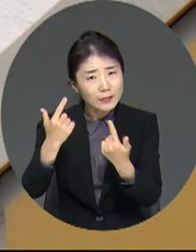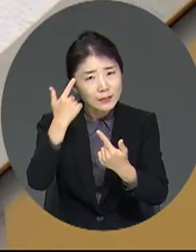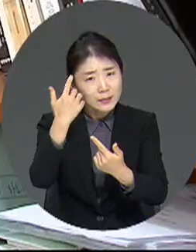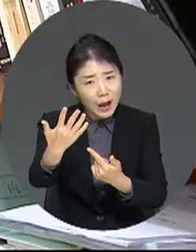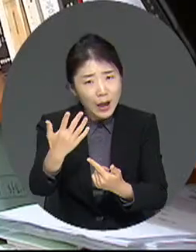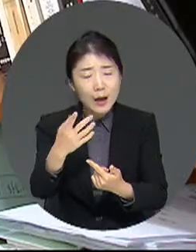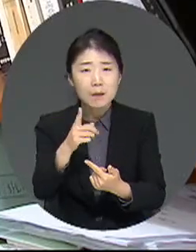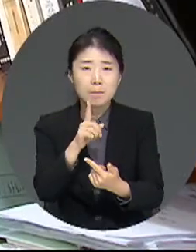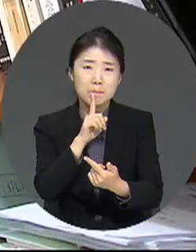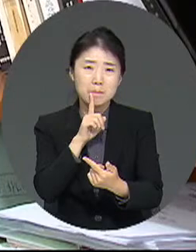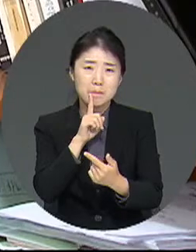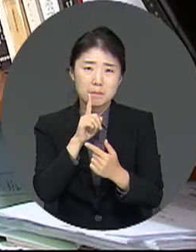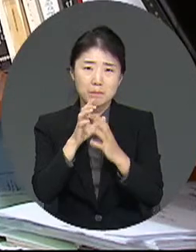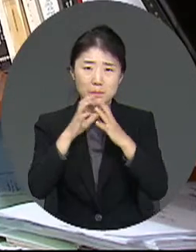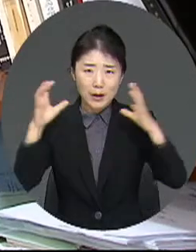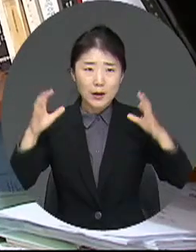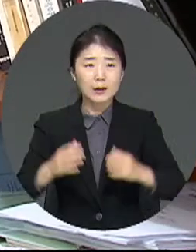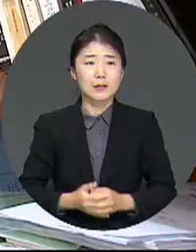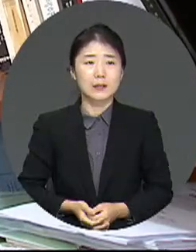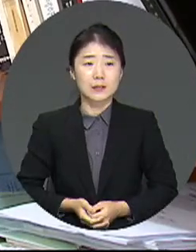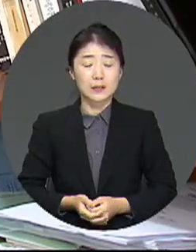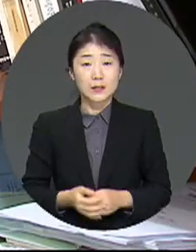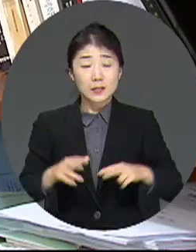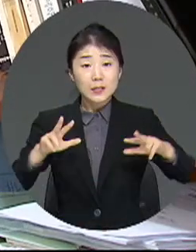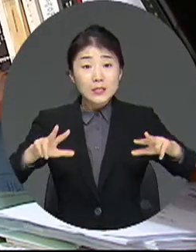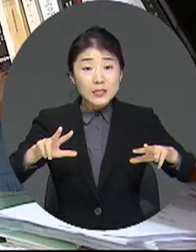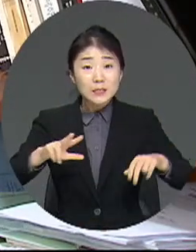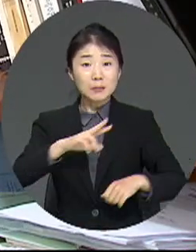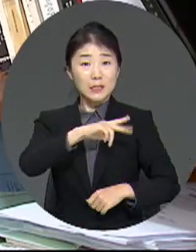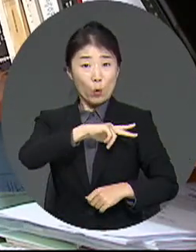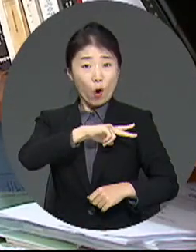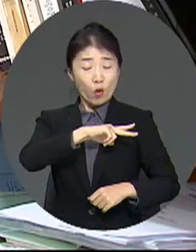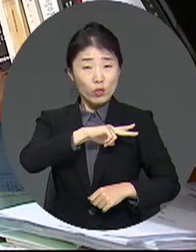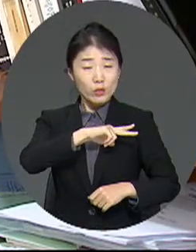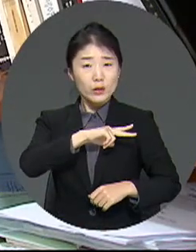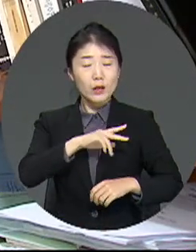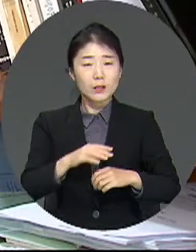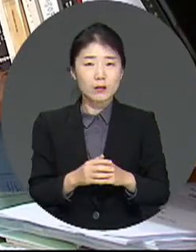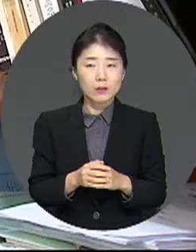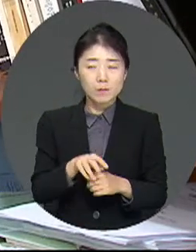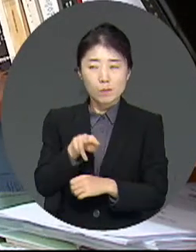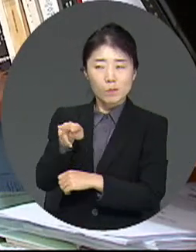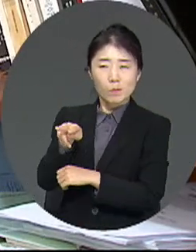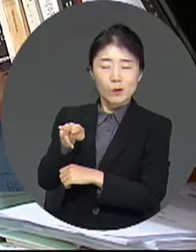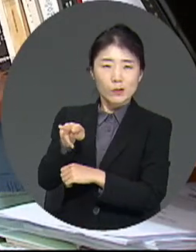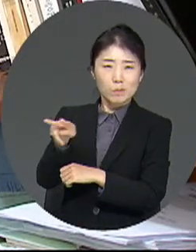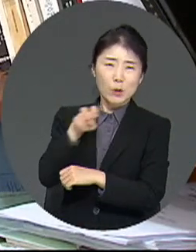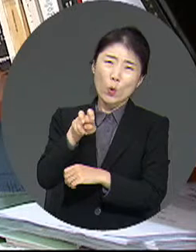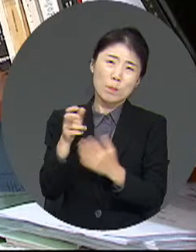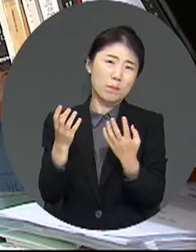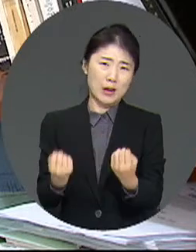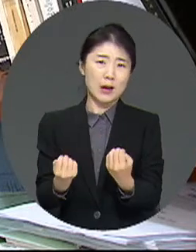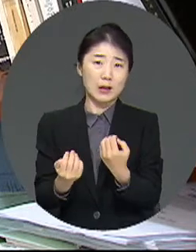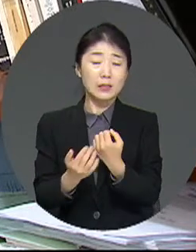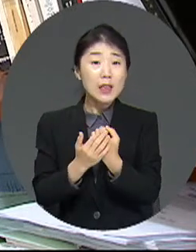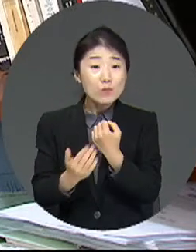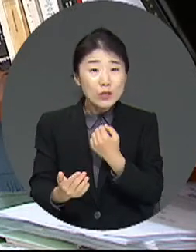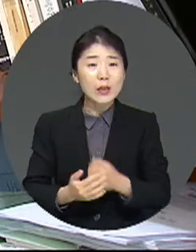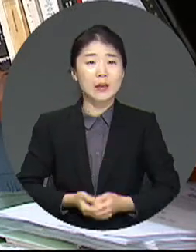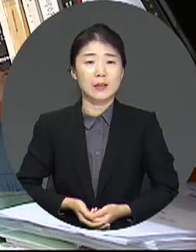있습니다 현지방의원들에 대한 시민들의 곱지 않은 시선을 고려할 때 대다수 시민이 납득하지 못할